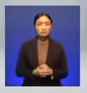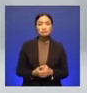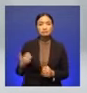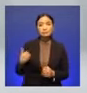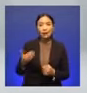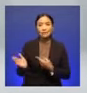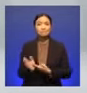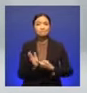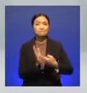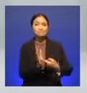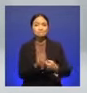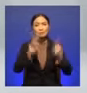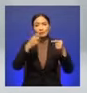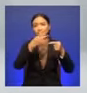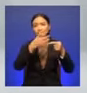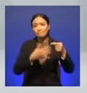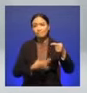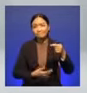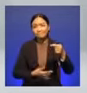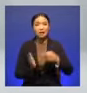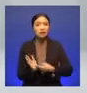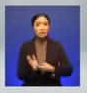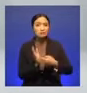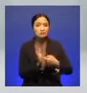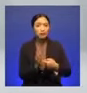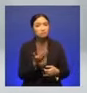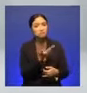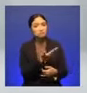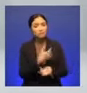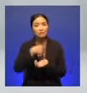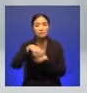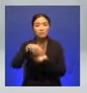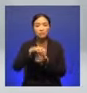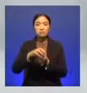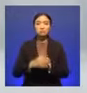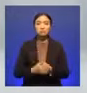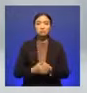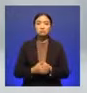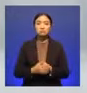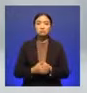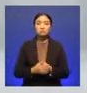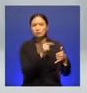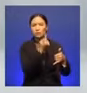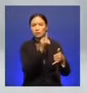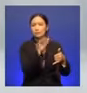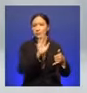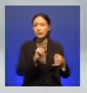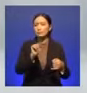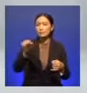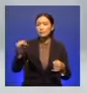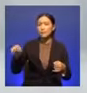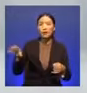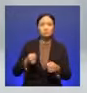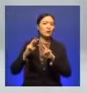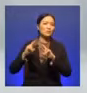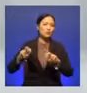ข้อเสนอหลายเรื่องเลยค่ะข้อเสนอที่คุณนิติรัตน์นำเสนอไม่ได้มาจากคุณนิติรัตน์เพียงลำพังนะคะแต่มาจากงานวิ